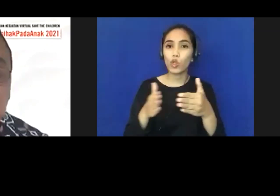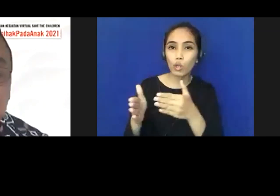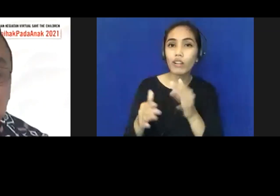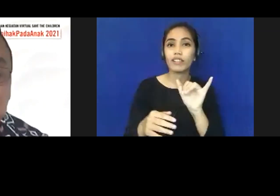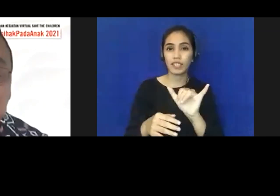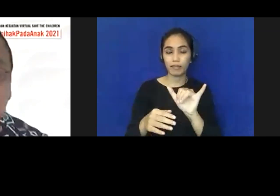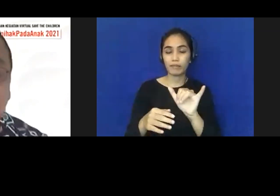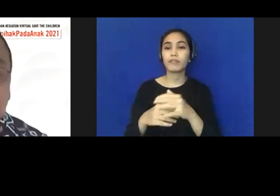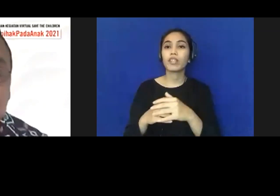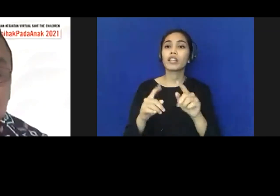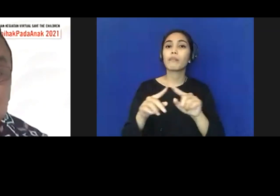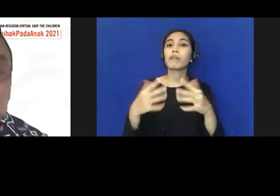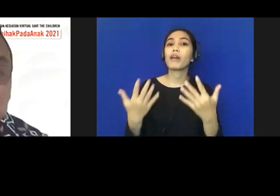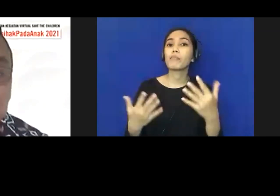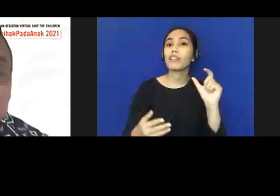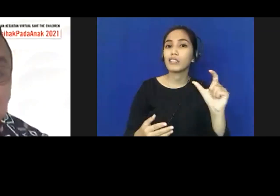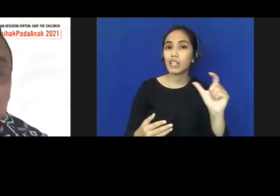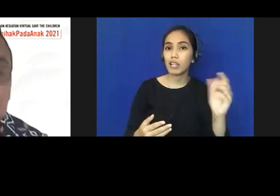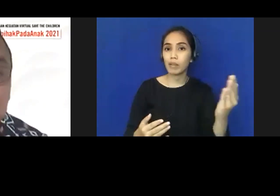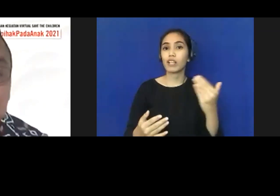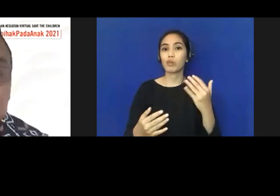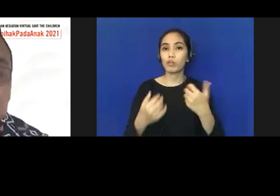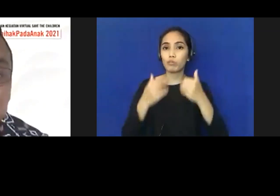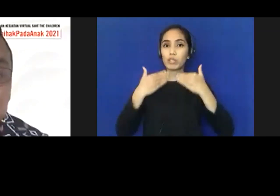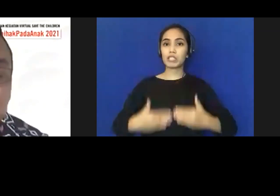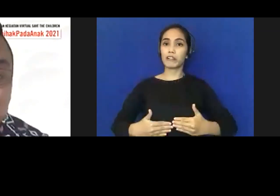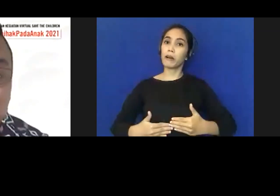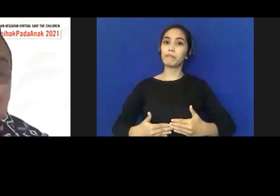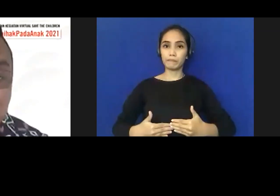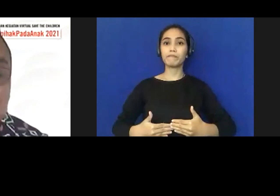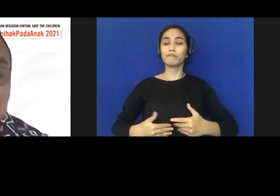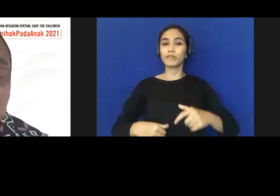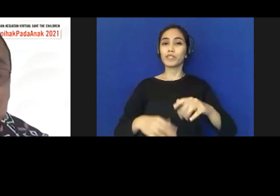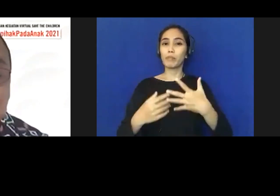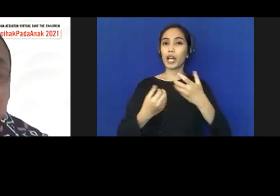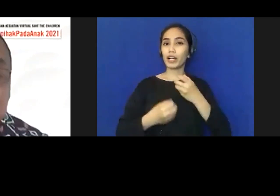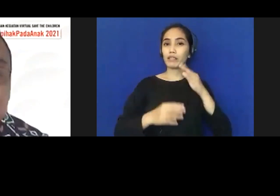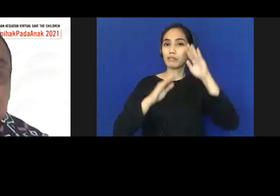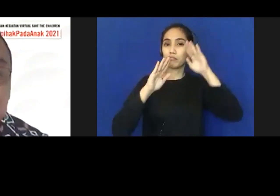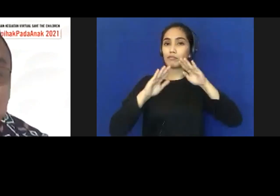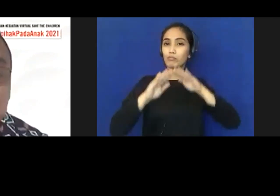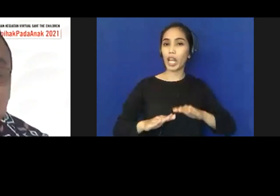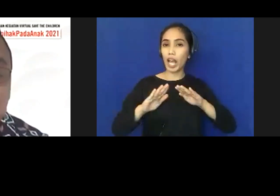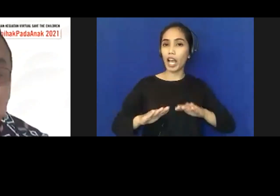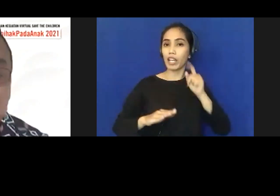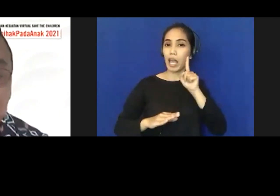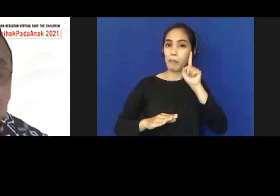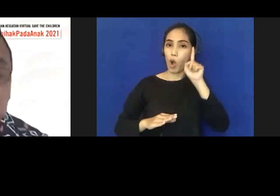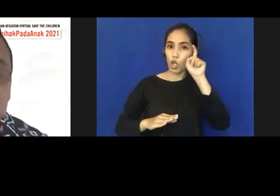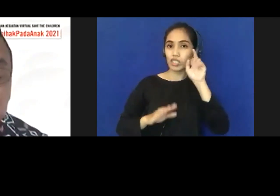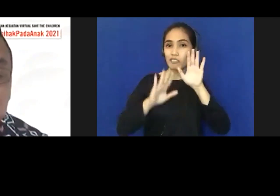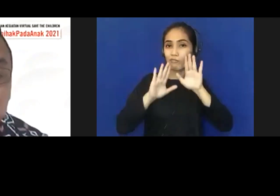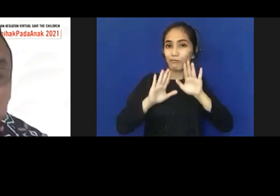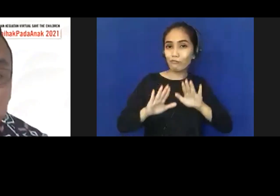bilang gitu. Tapi bagaimana cara kita meresponnya, bersikap dan menampilkan emosi atau perasaan kita terhadap